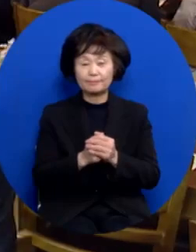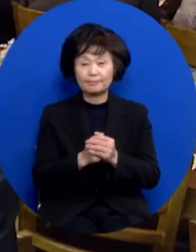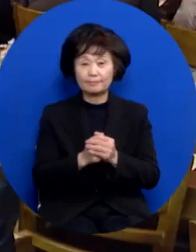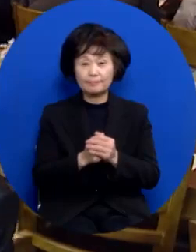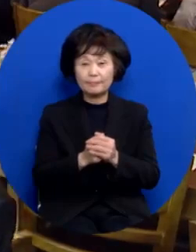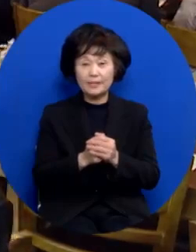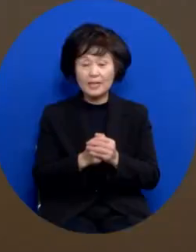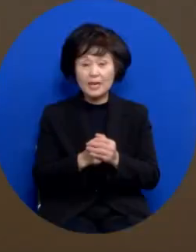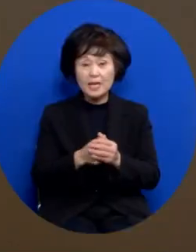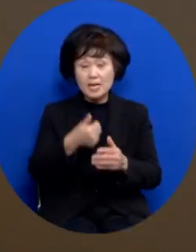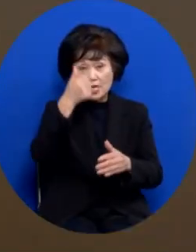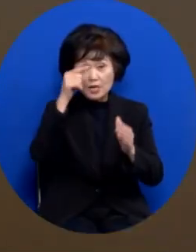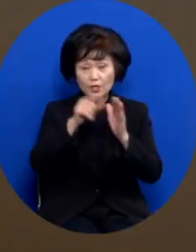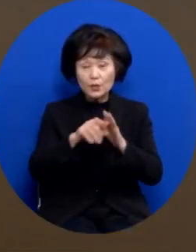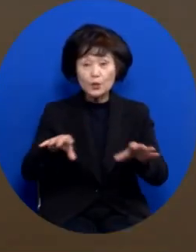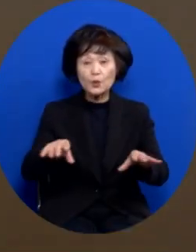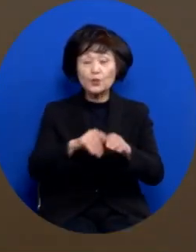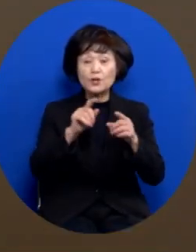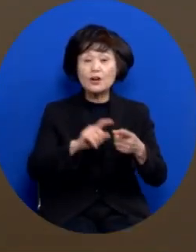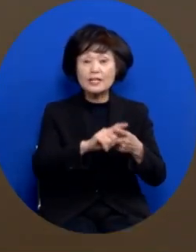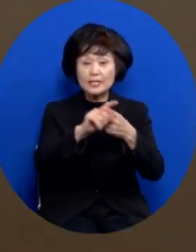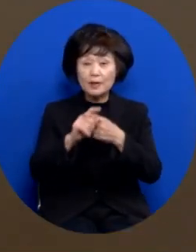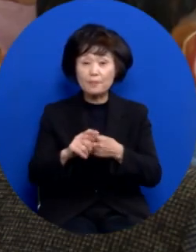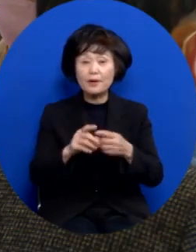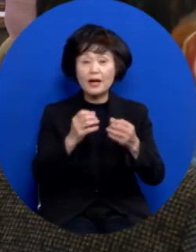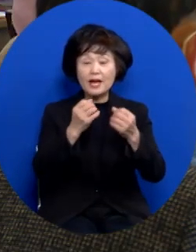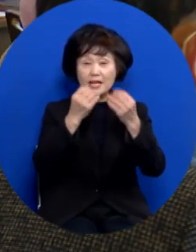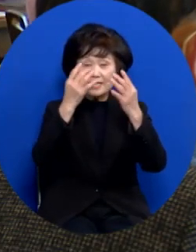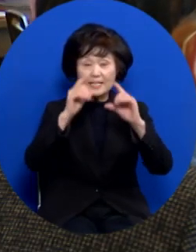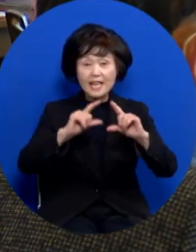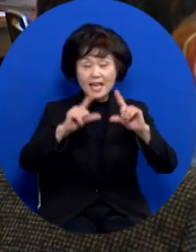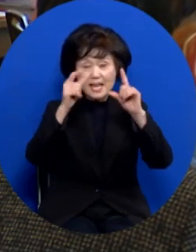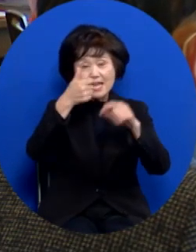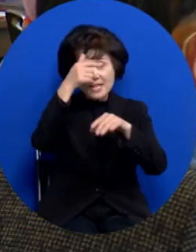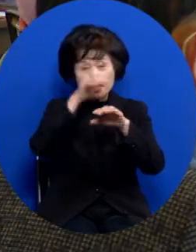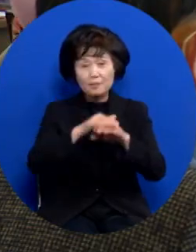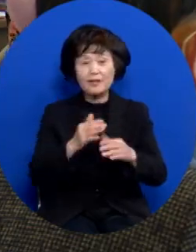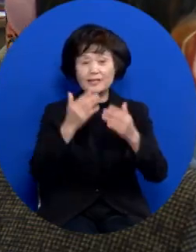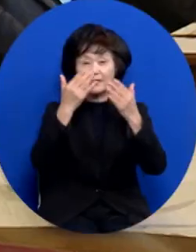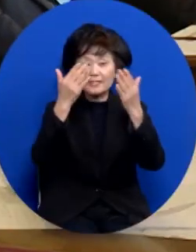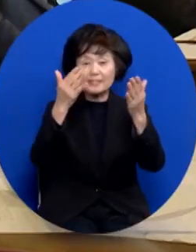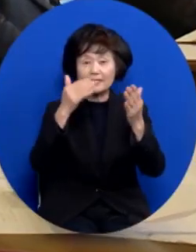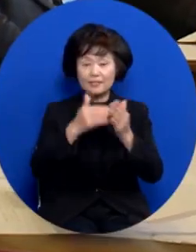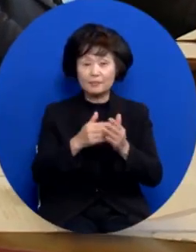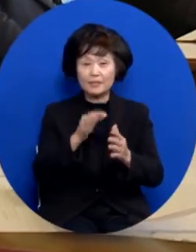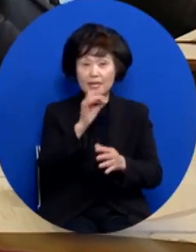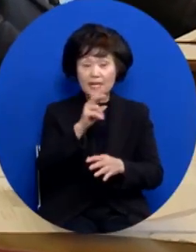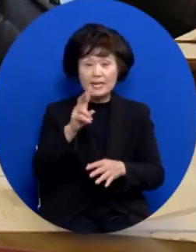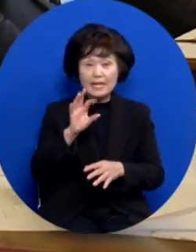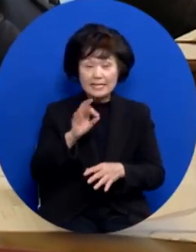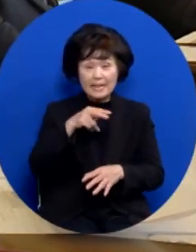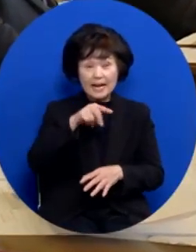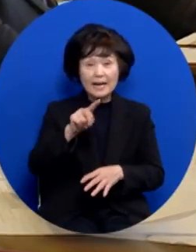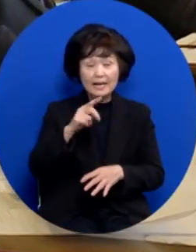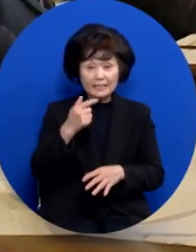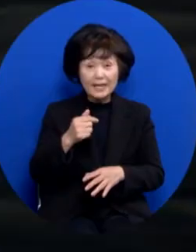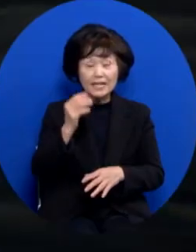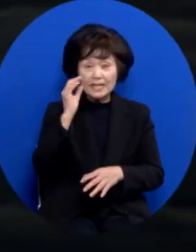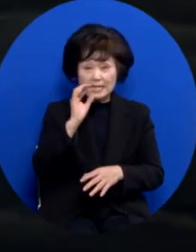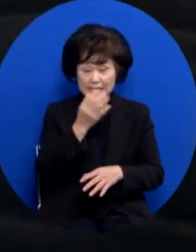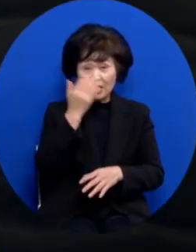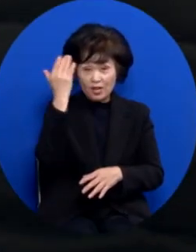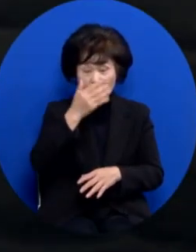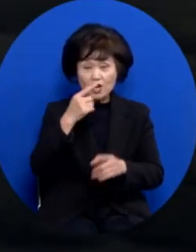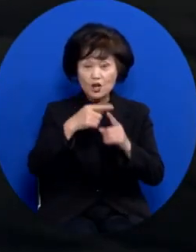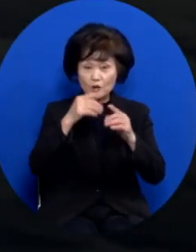양산시 기독교총연합회가 신년 할례회를 개최했습니다. 일부 예배에서 양산시 기독교총연합회 대표 회장 양산성결교회 이일주